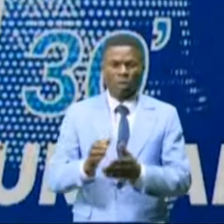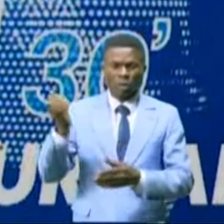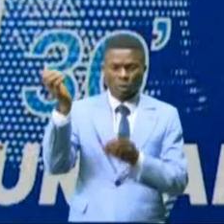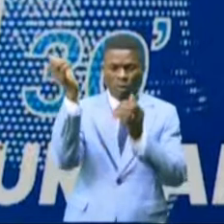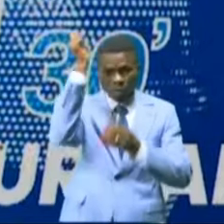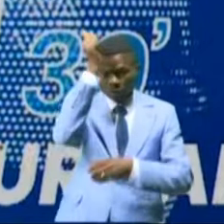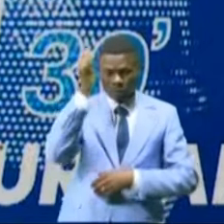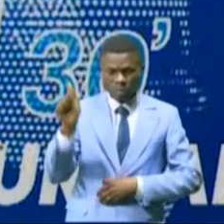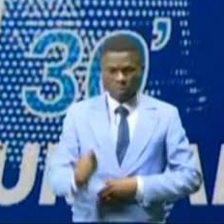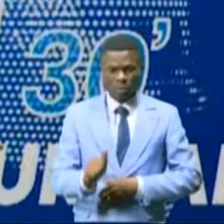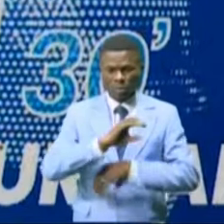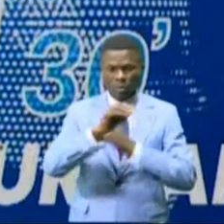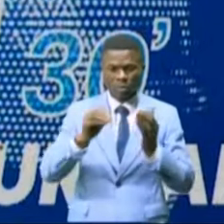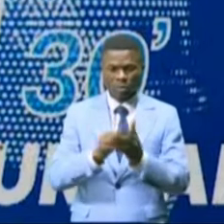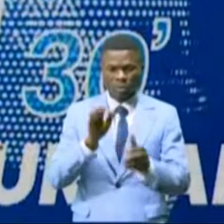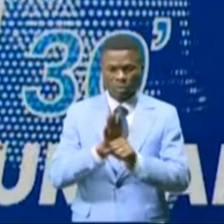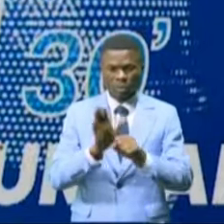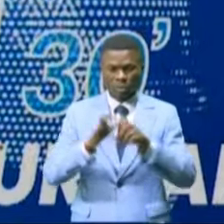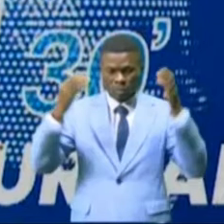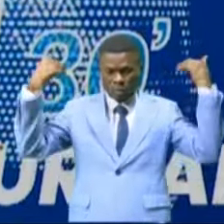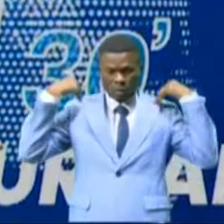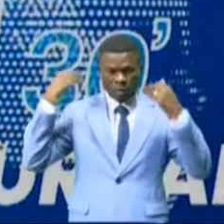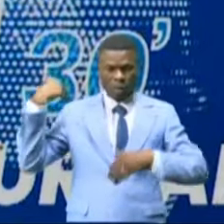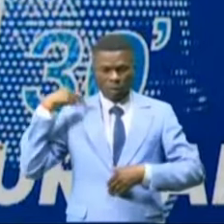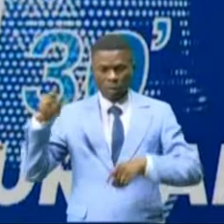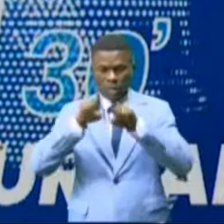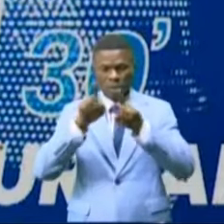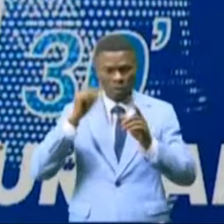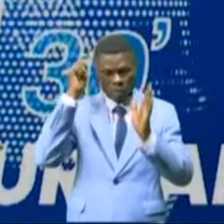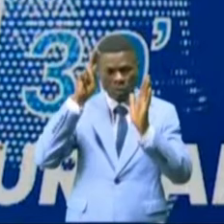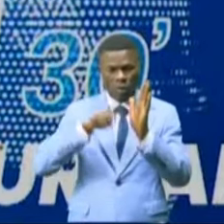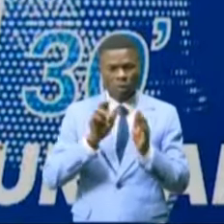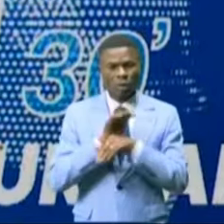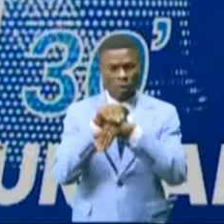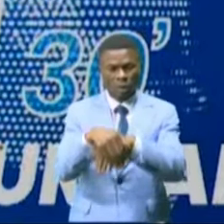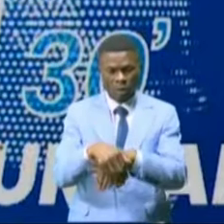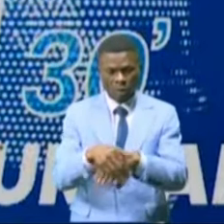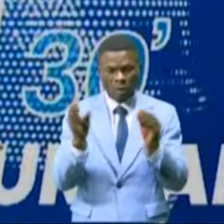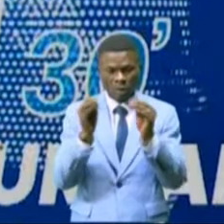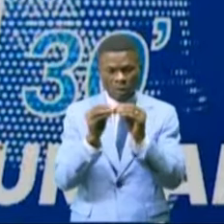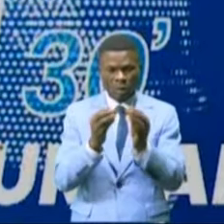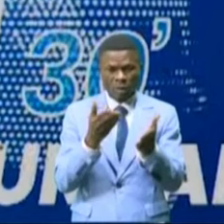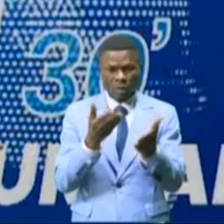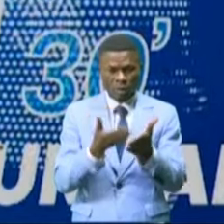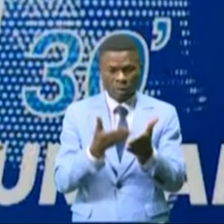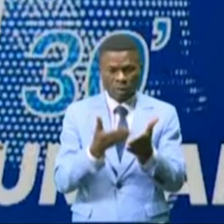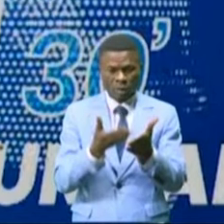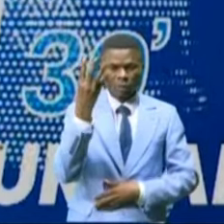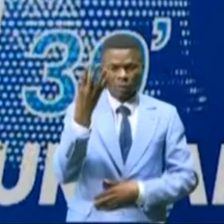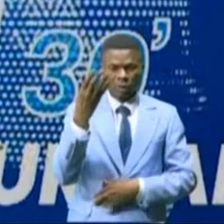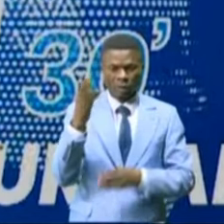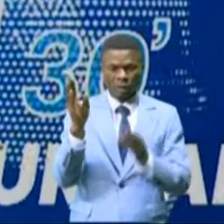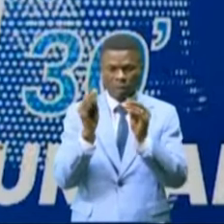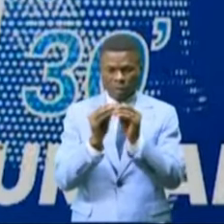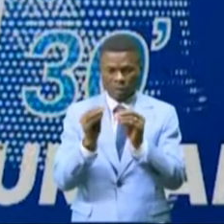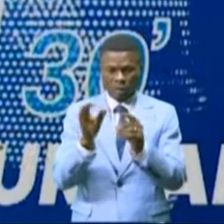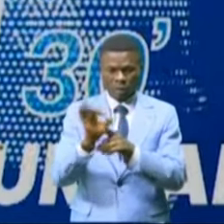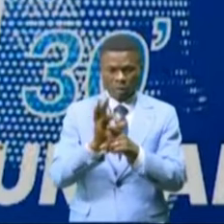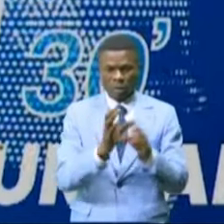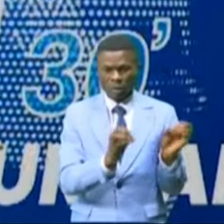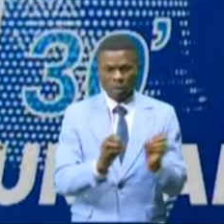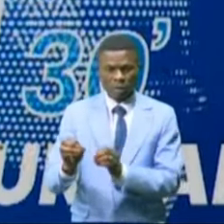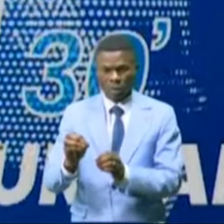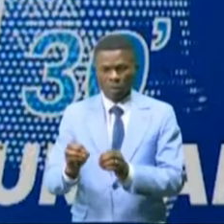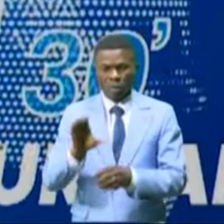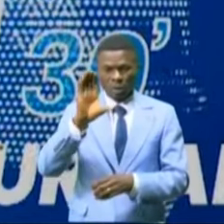CEAC. Plusieurs chefs d'État et de gouvernement vont prendre part à ces assises de la 24e session ordinaire